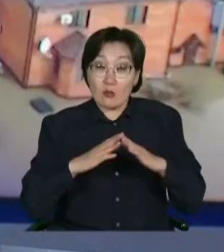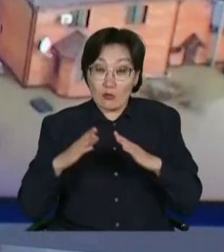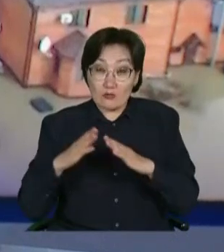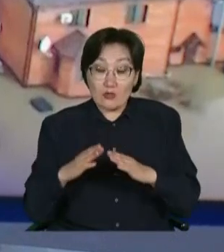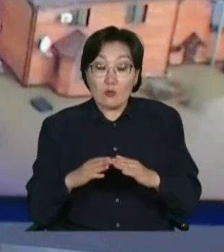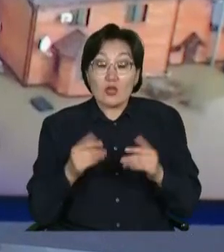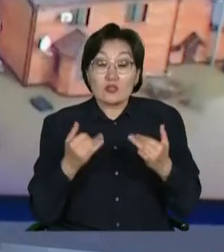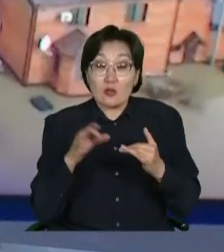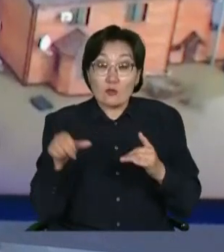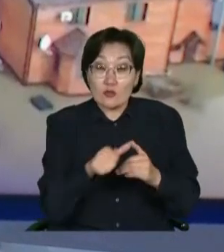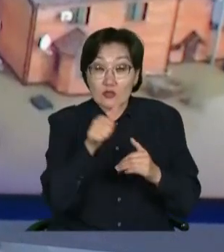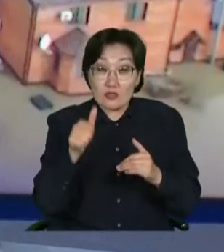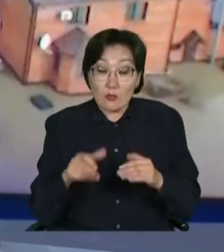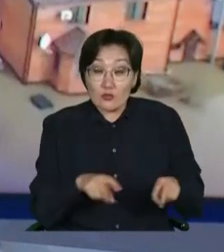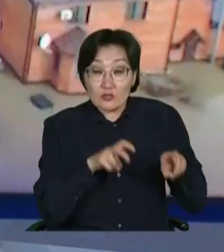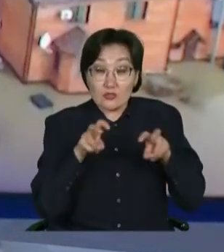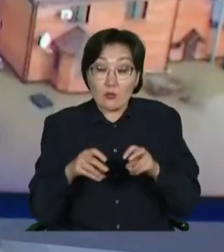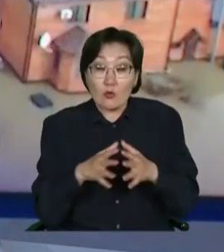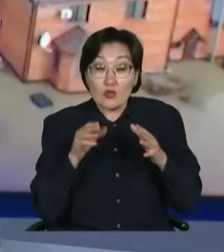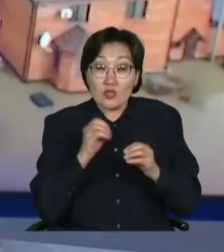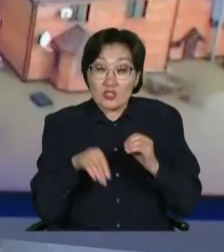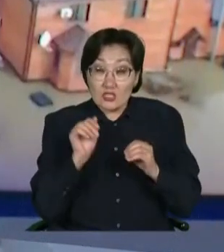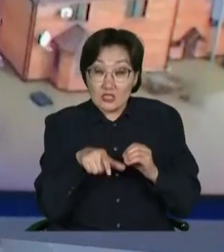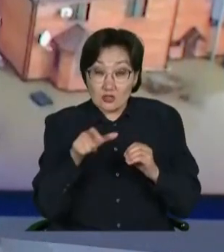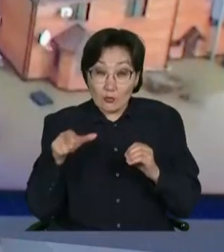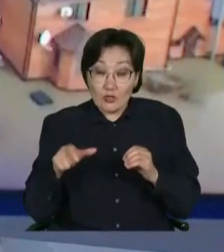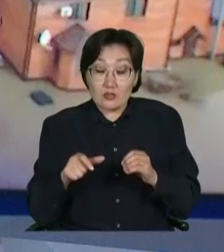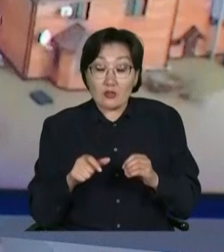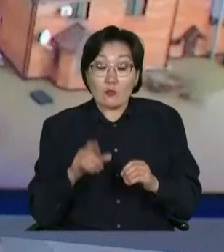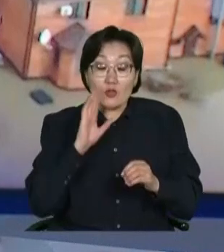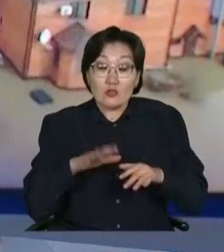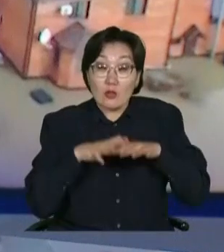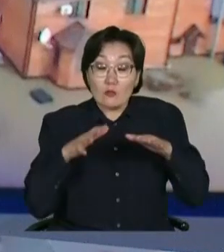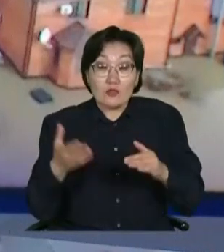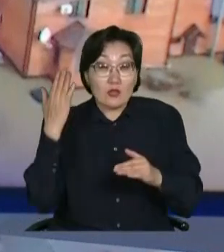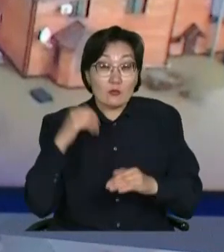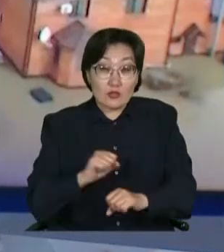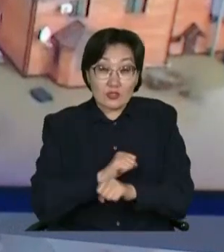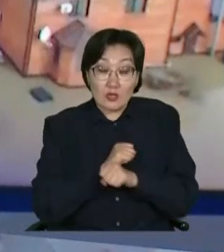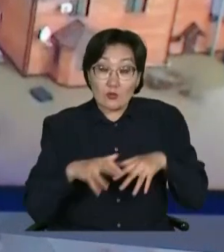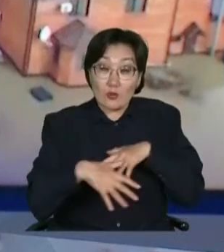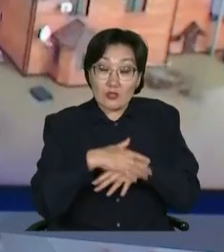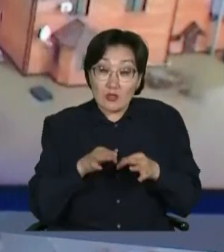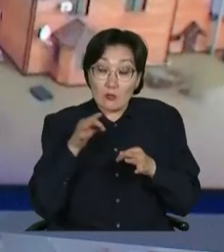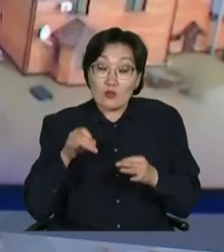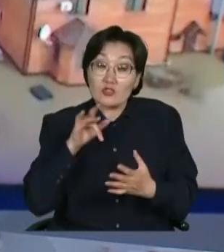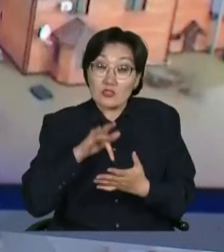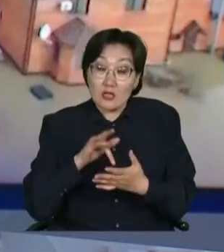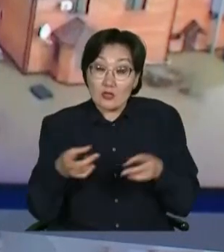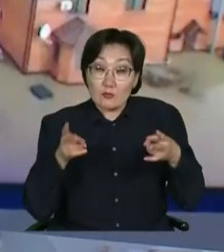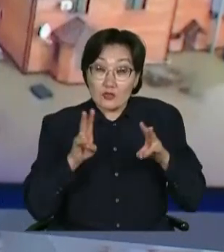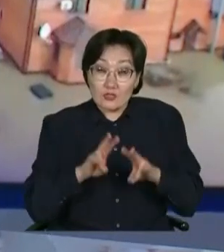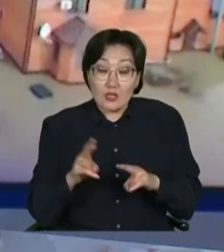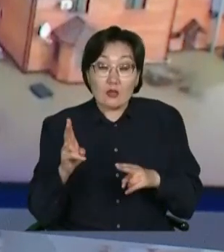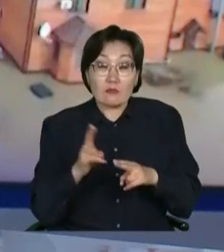К данному часу в регионе эвакуировали больше 10 тысяч человек. На фоне паводков в минувшие выходные жители областного центра